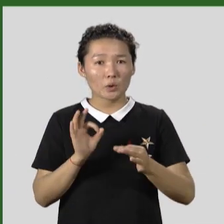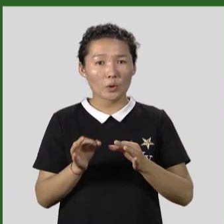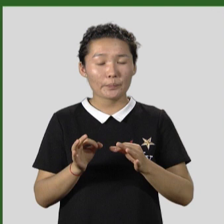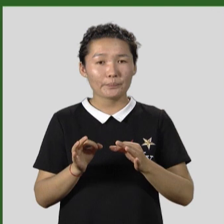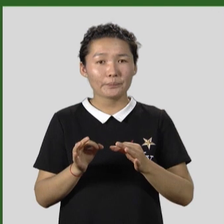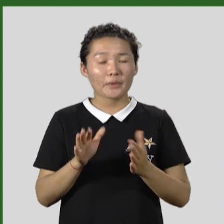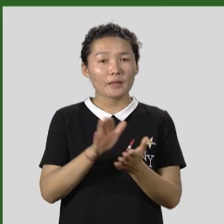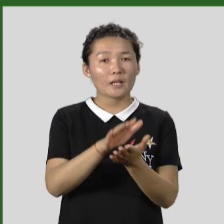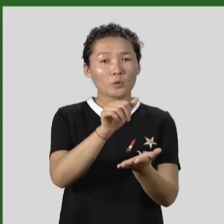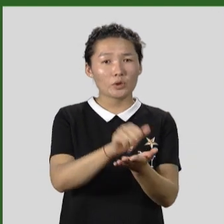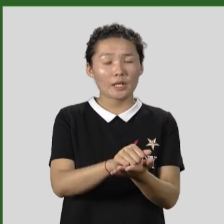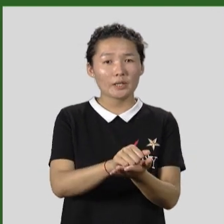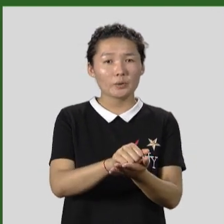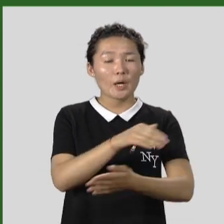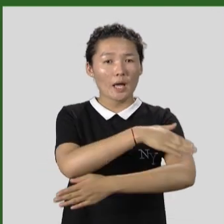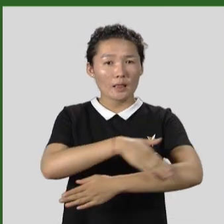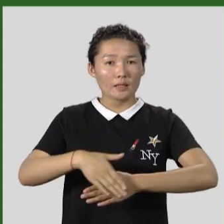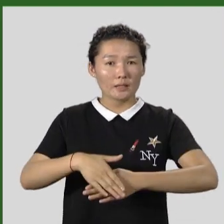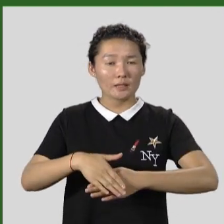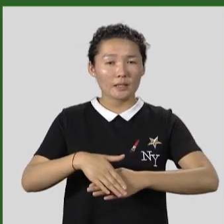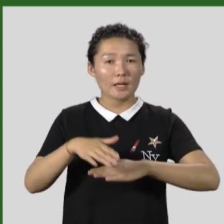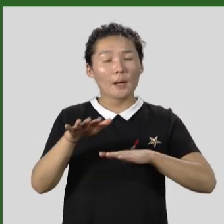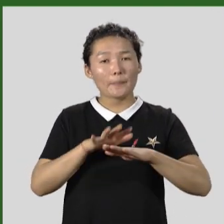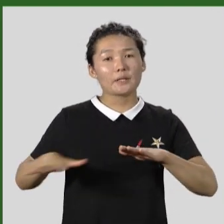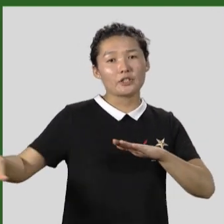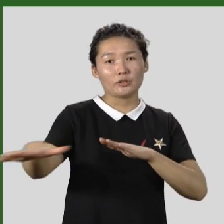линий, площадей, углов и форм.